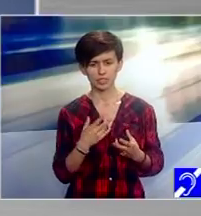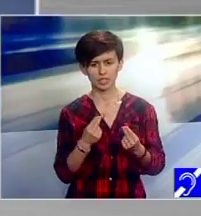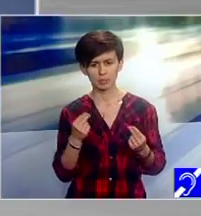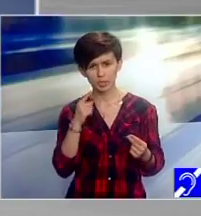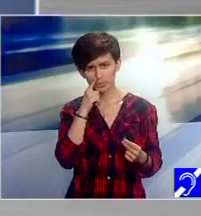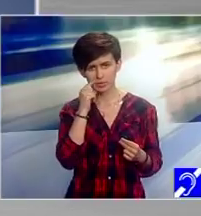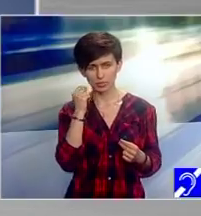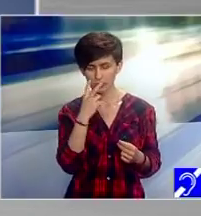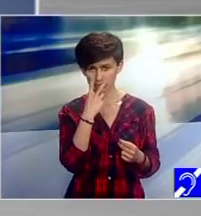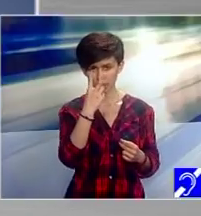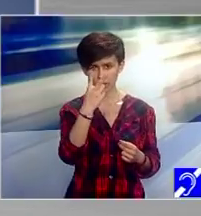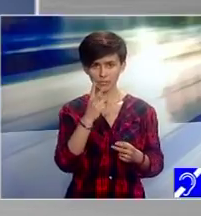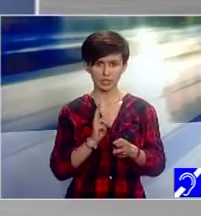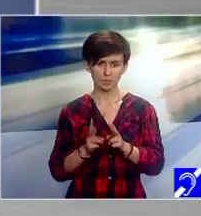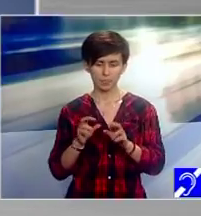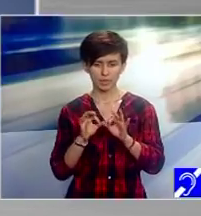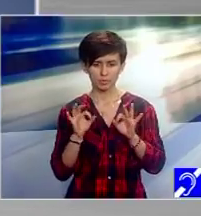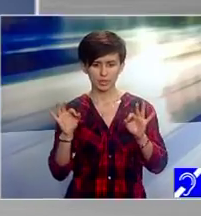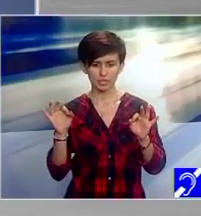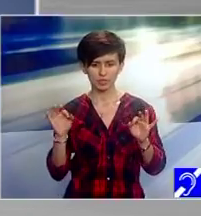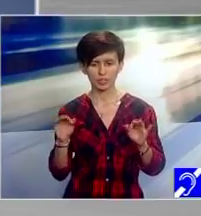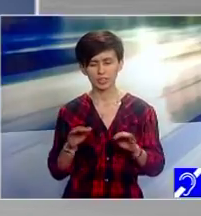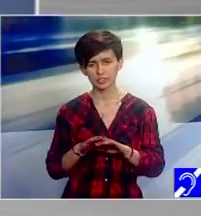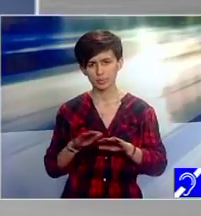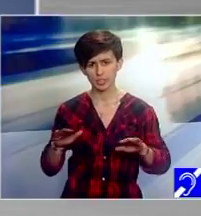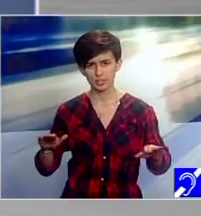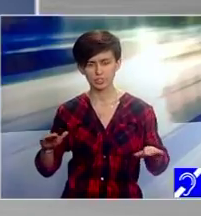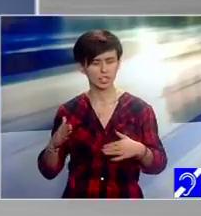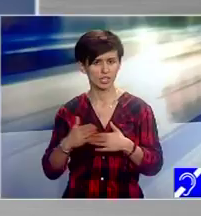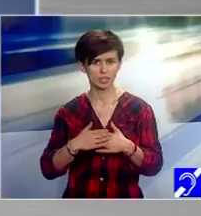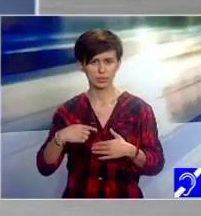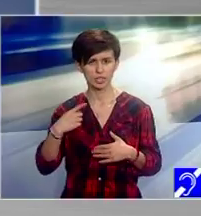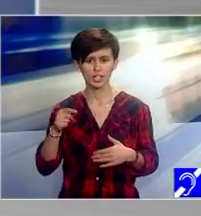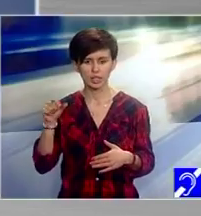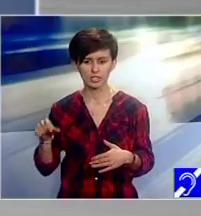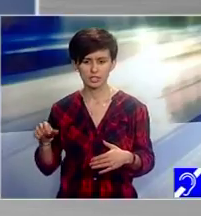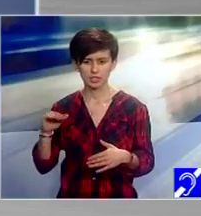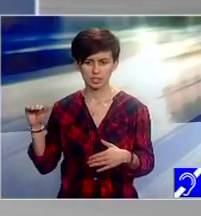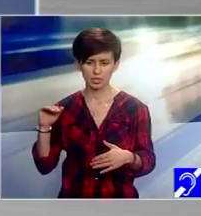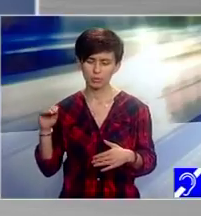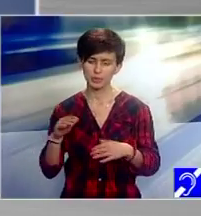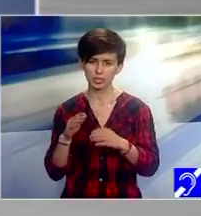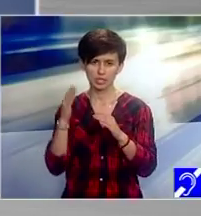vadă cum evoluează atât de frumos pe scenă alături de alți copii din școlile de masă.